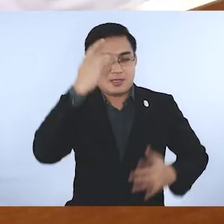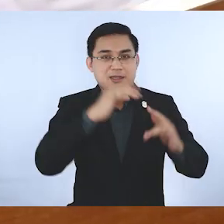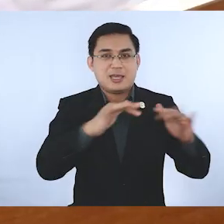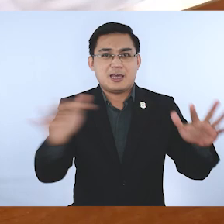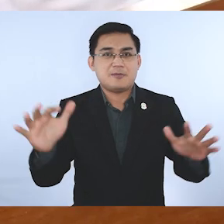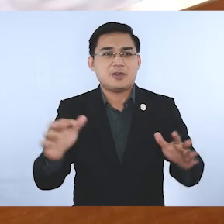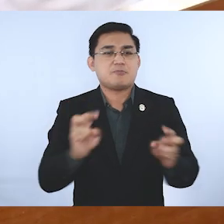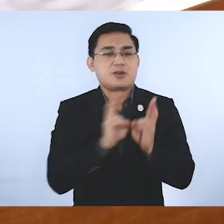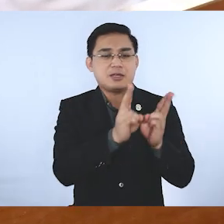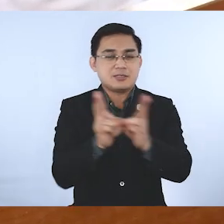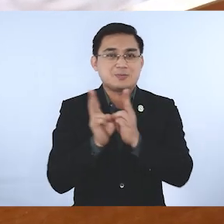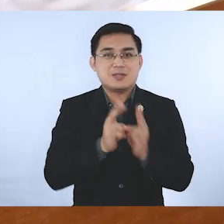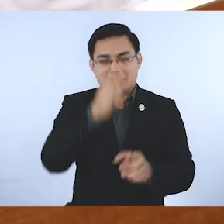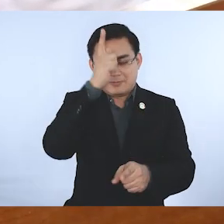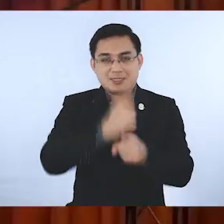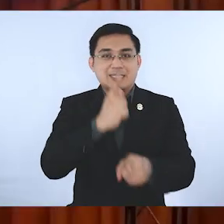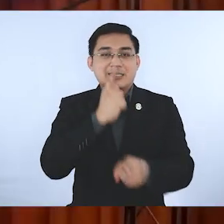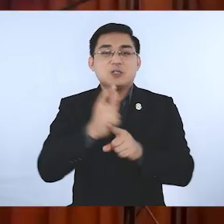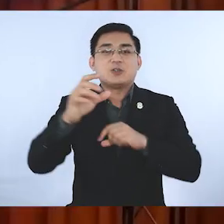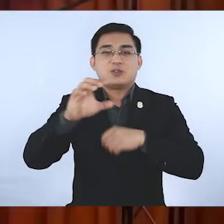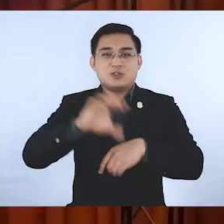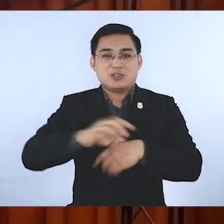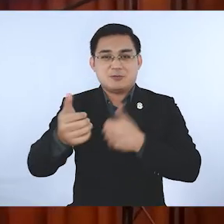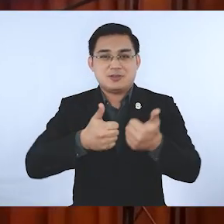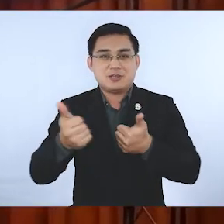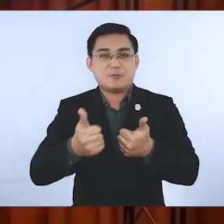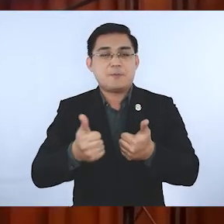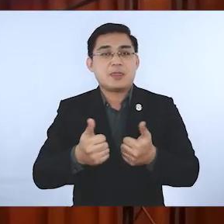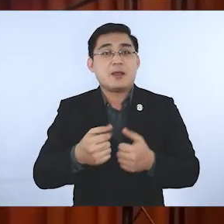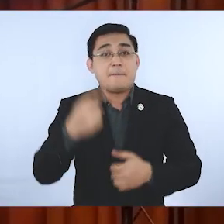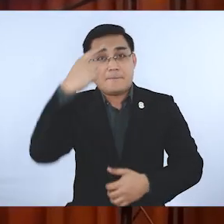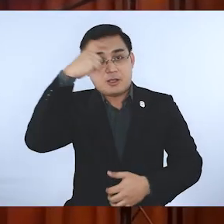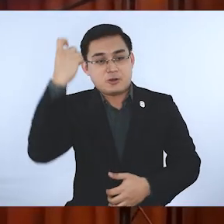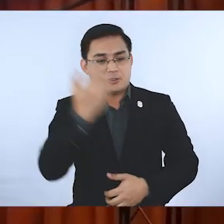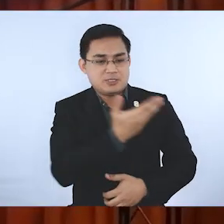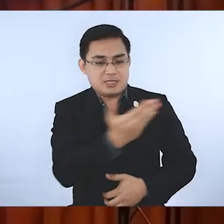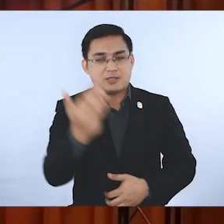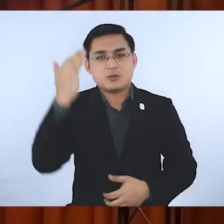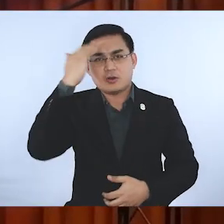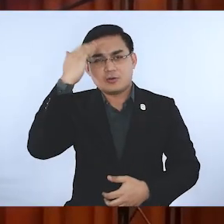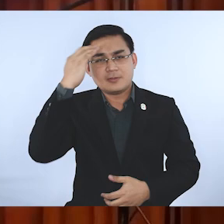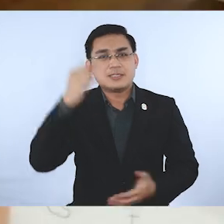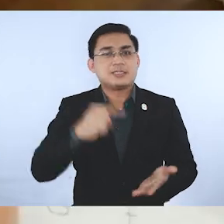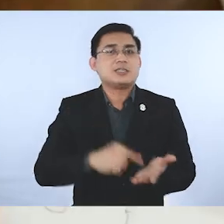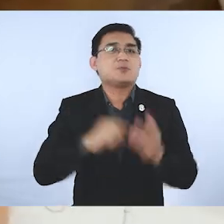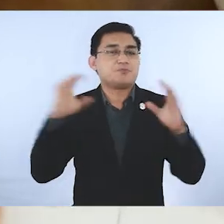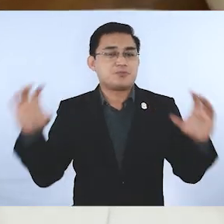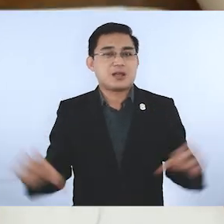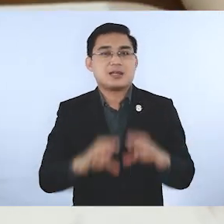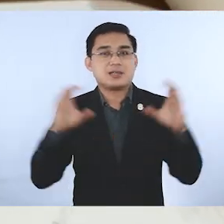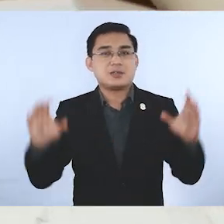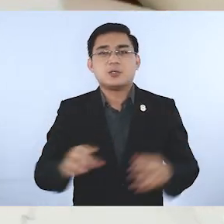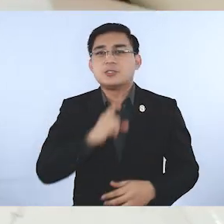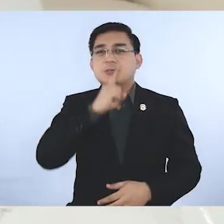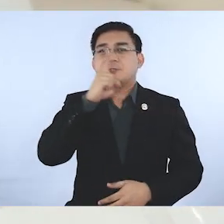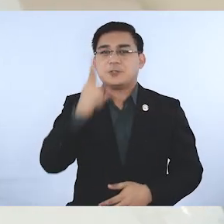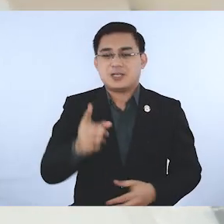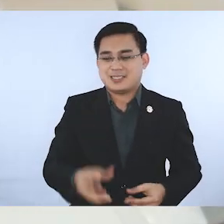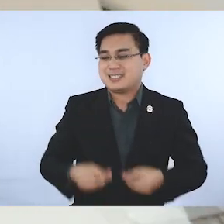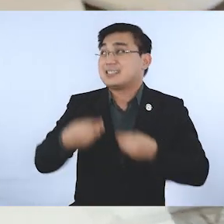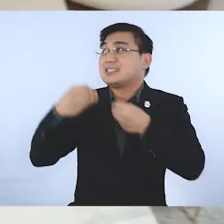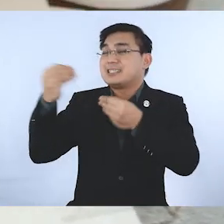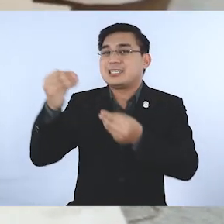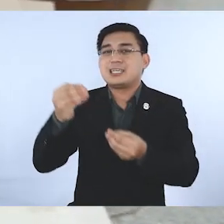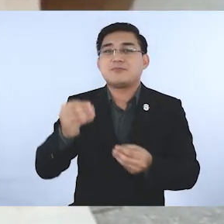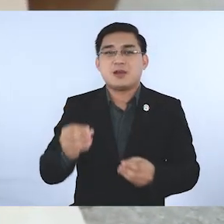ng mga kapatid sa pamamahala ng Iglesia dahil batid nila na ang mga ganitong gawain ay tiyak na